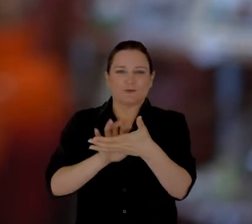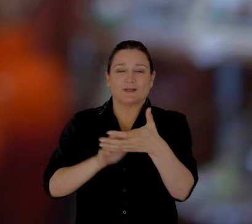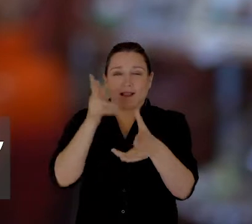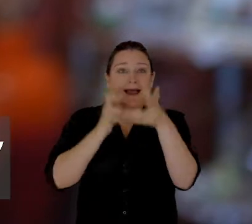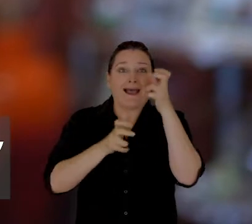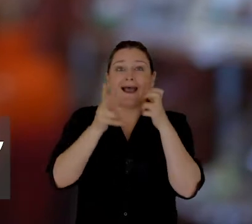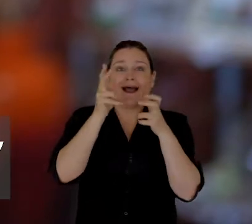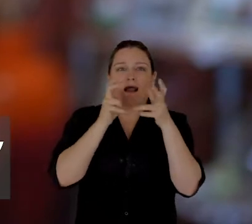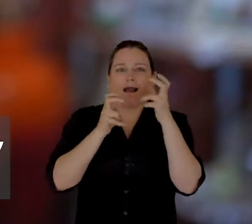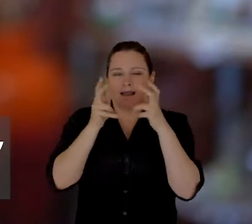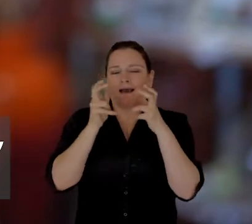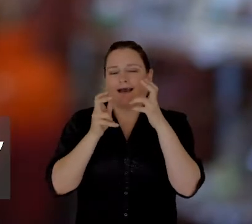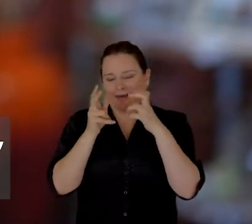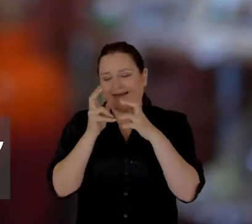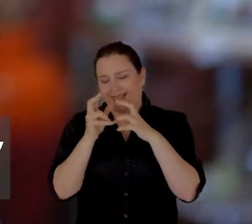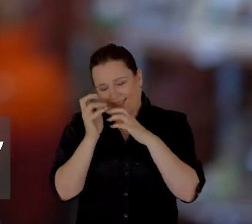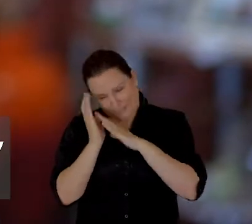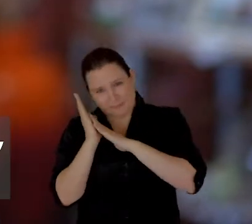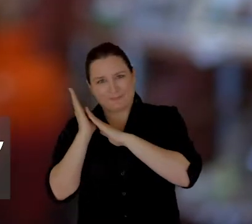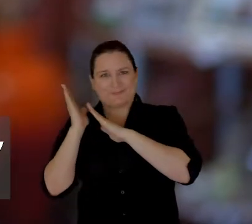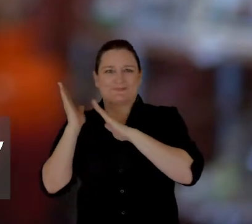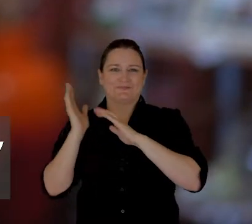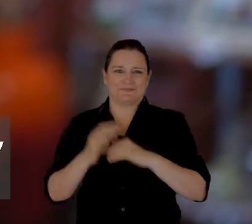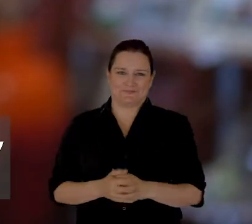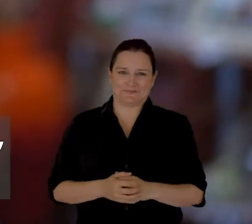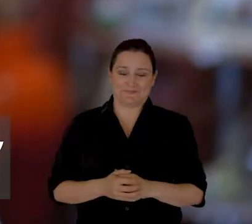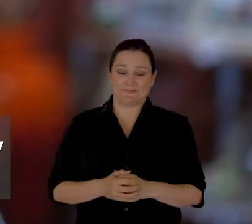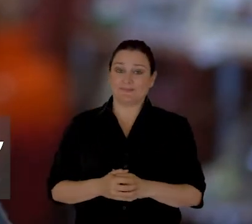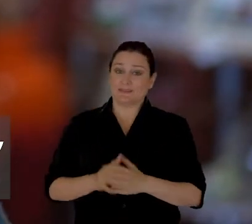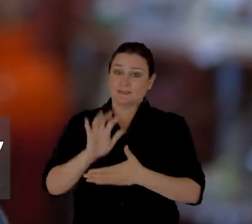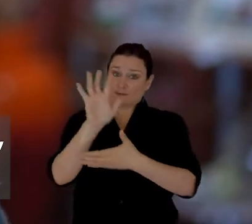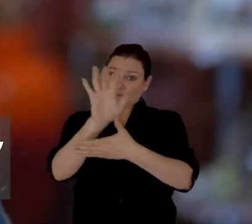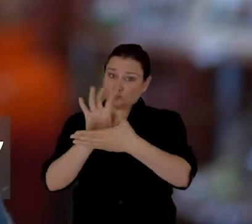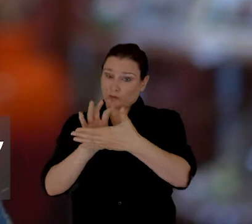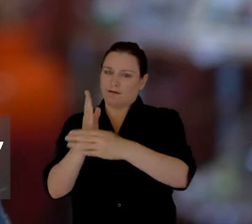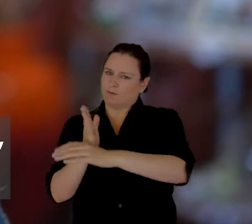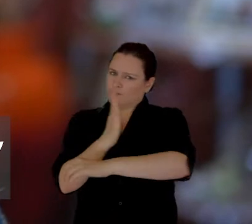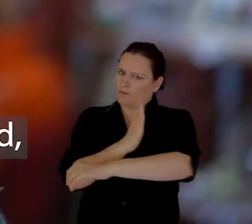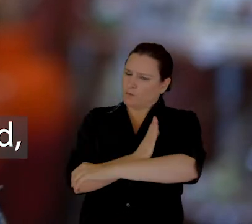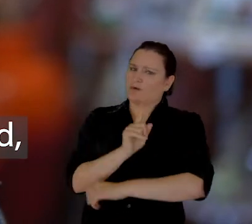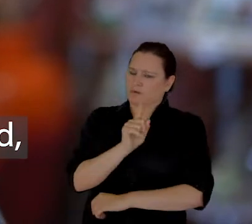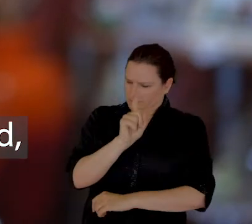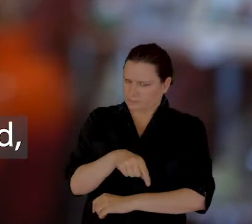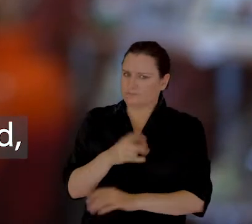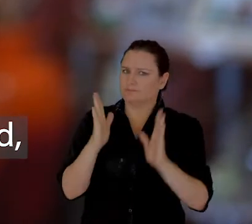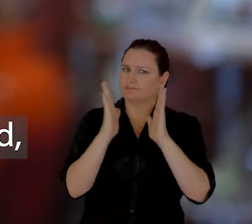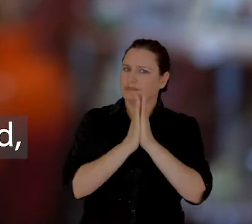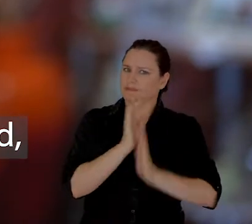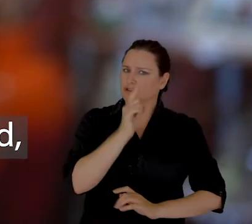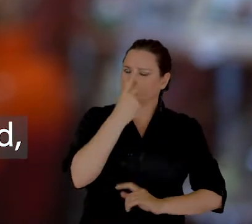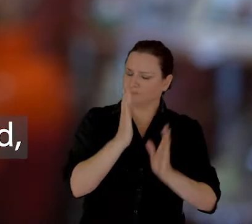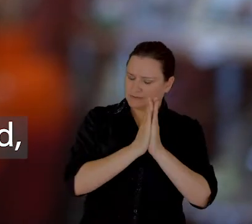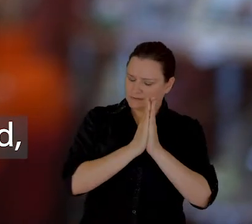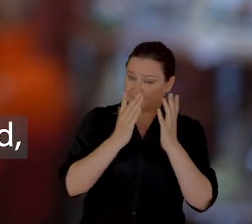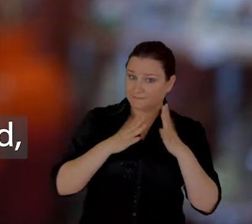toegeval. En dan, voordat die story vertel is, het ons die aandgebed gebid. En na